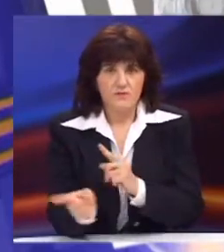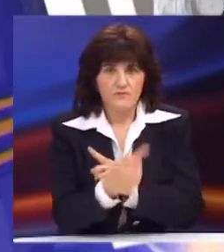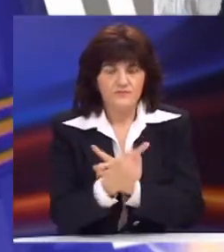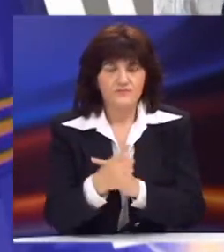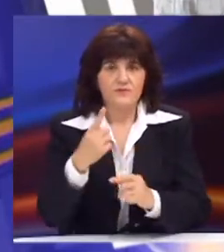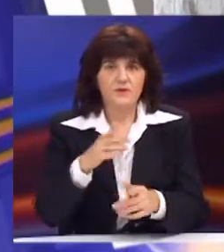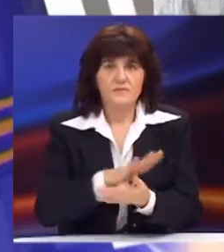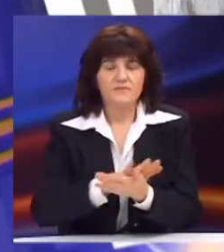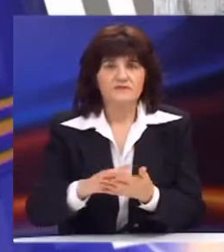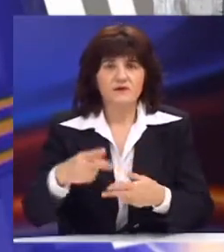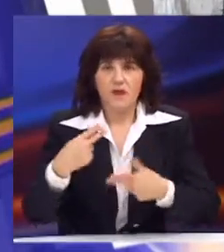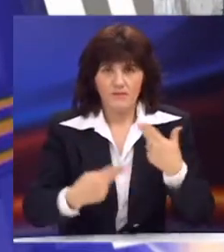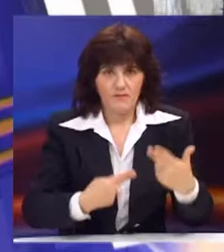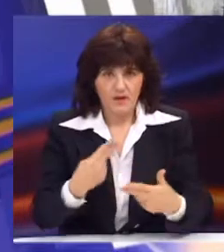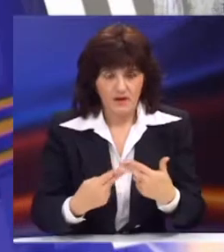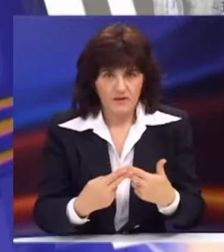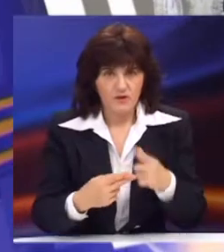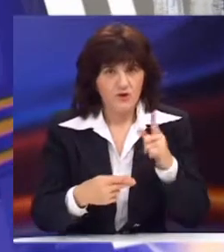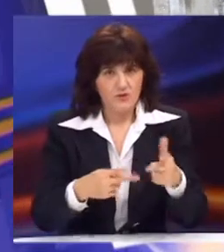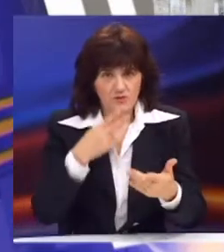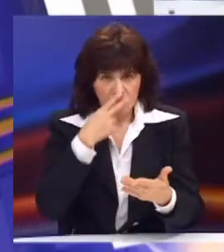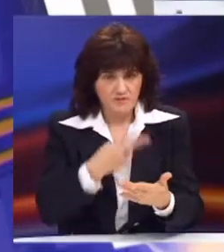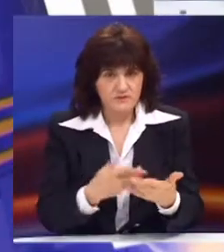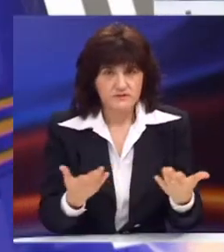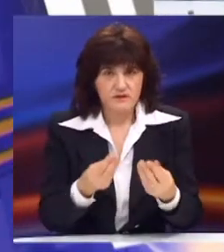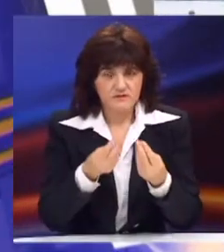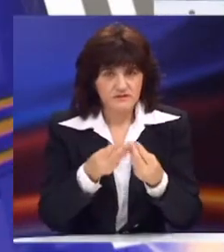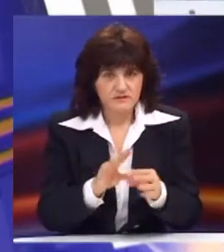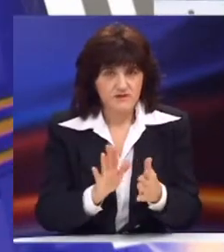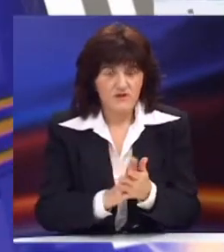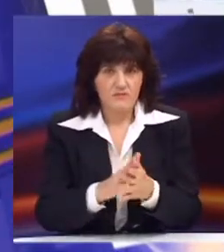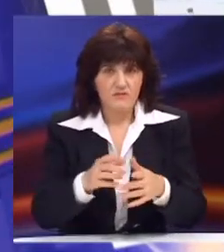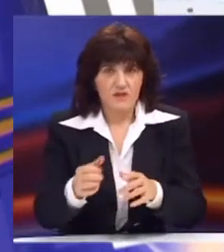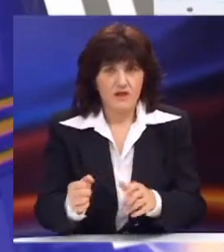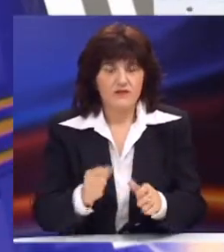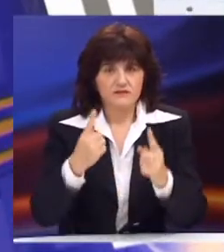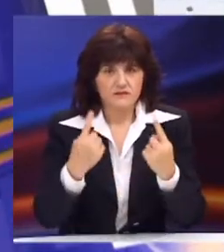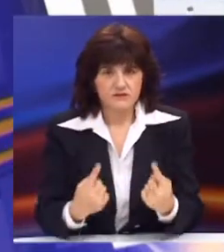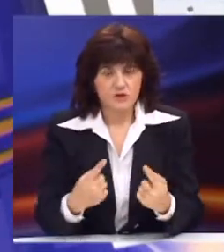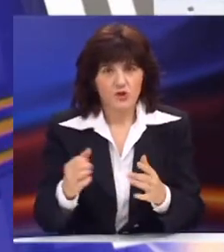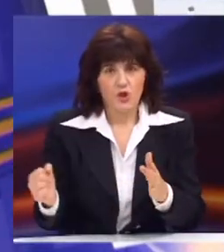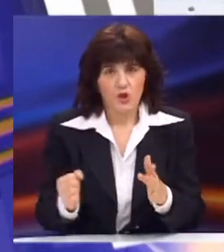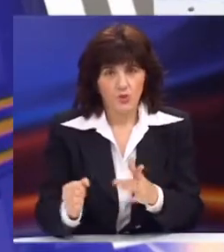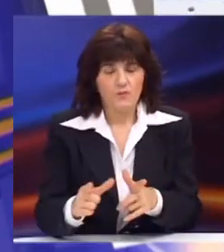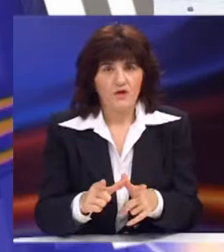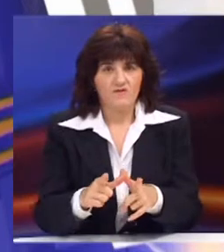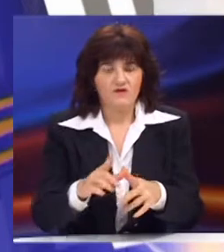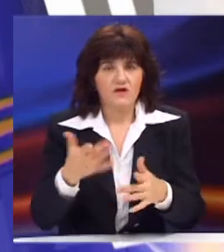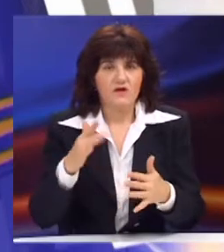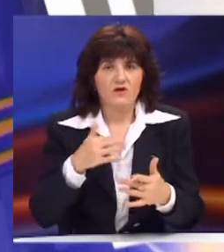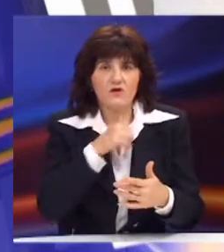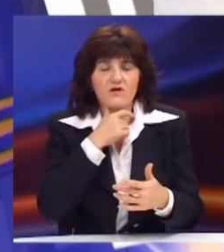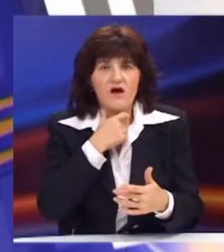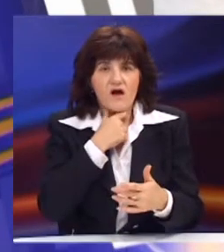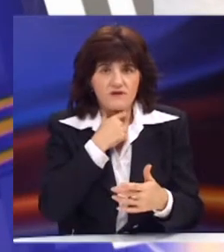slati na besplatan tehnički pregled. Na tehničkom pregledu će se proveravati uređaji za zaustavljanje, uređaji za upravljanje,